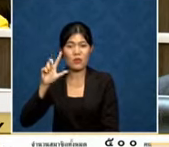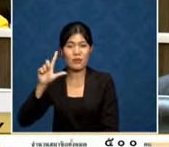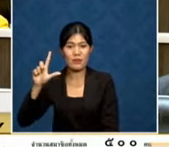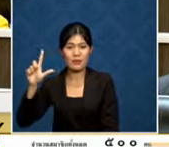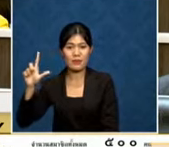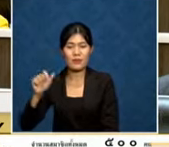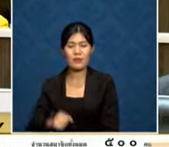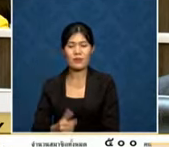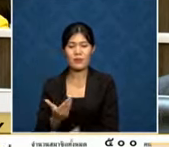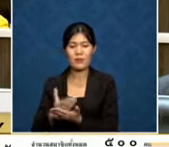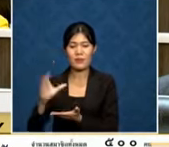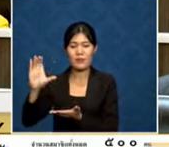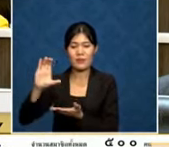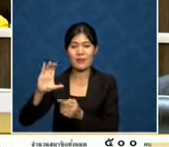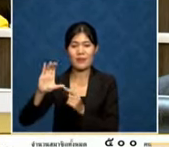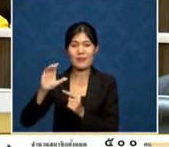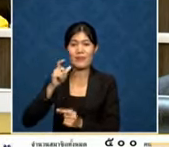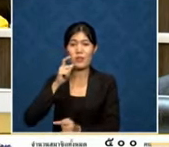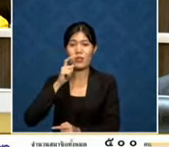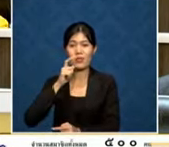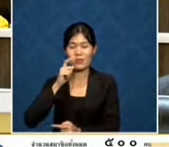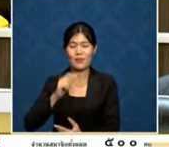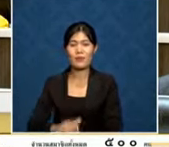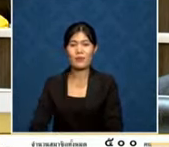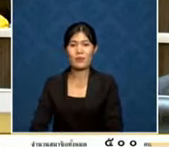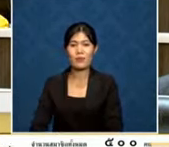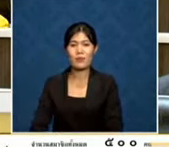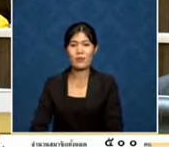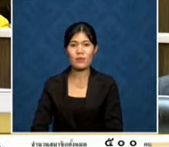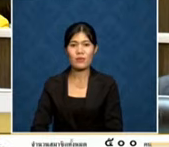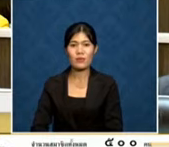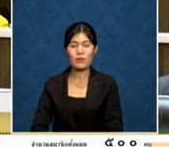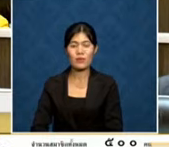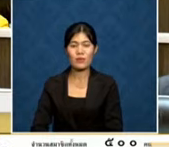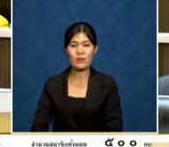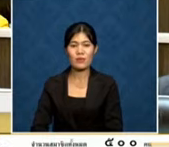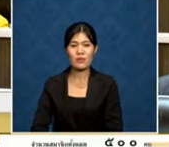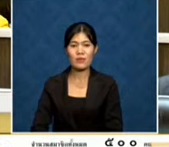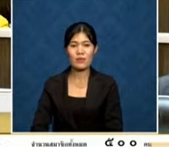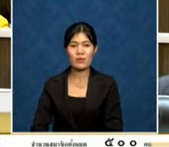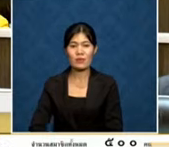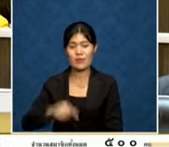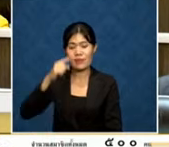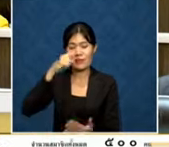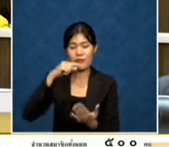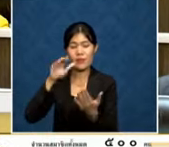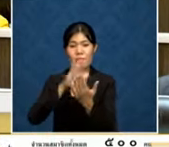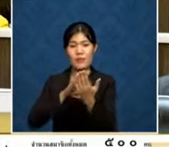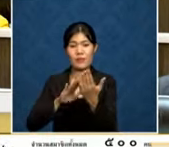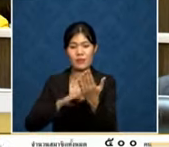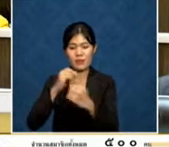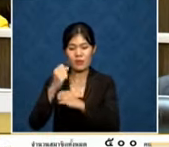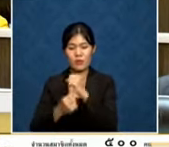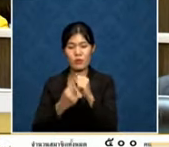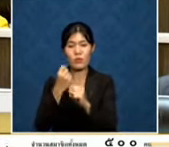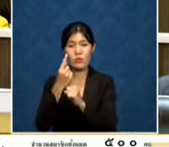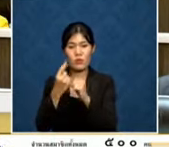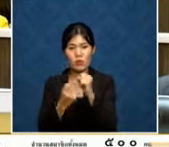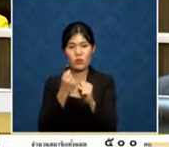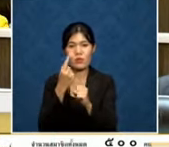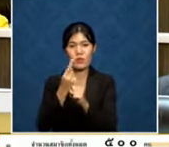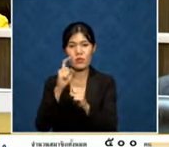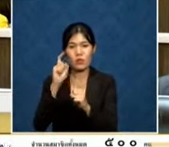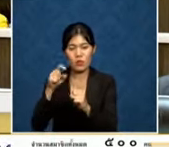ประมาณก้อนใหญ่ที่ไม่น้อยเปรียบเสมือนหนึ่งว่าประเทศไทยเนี่ยแต่ละปีจะต้องเติม